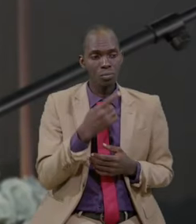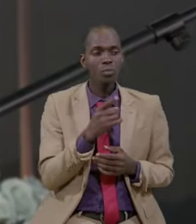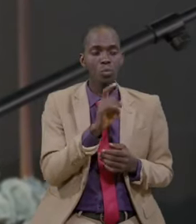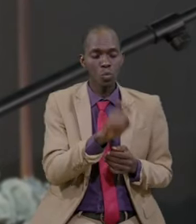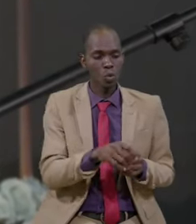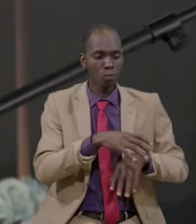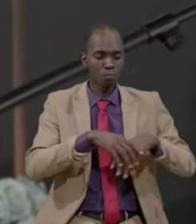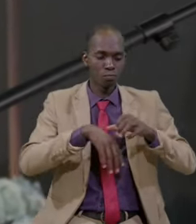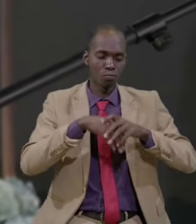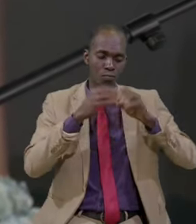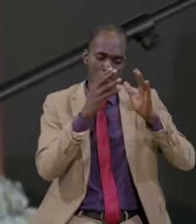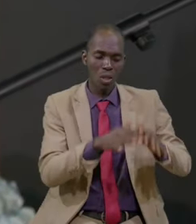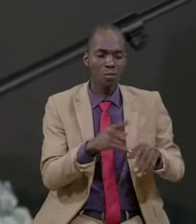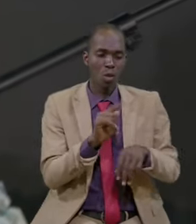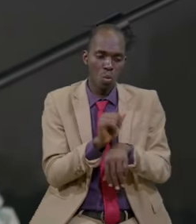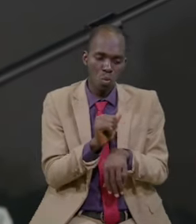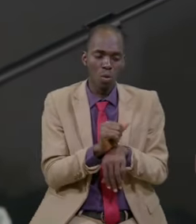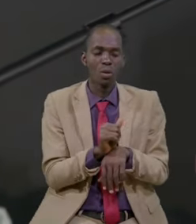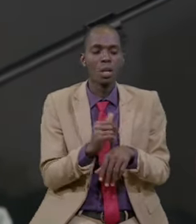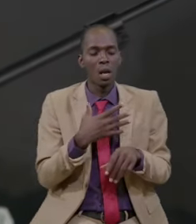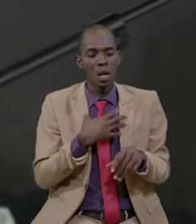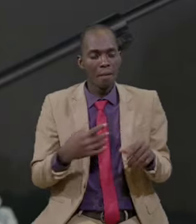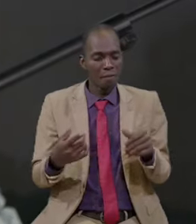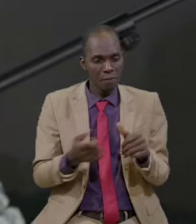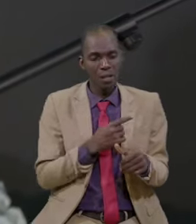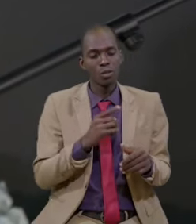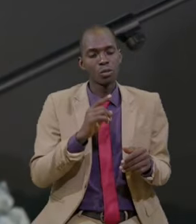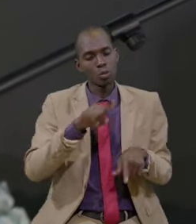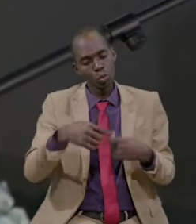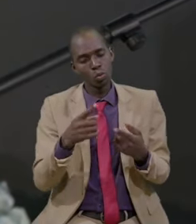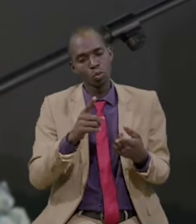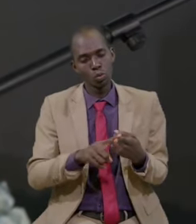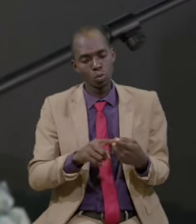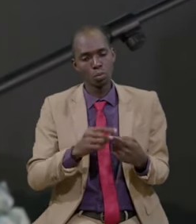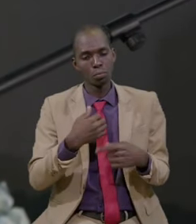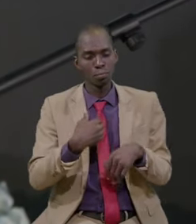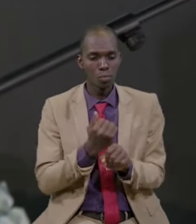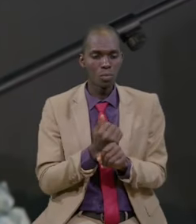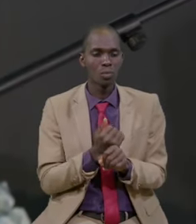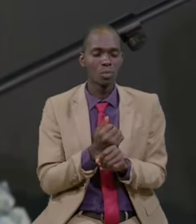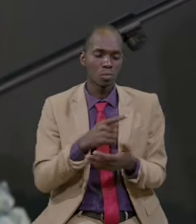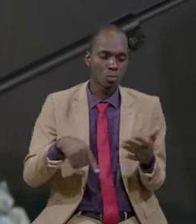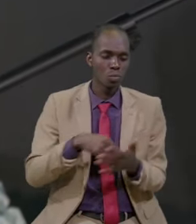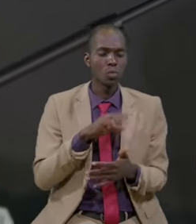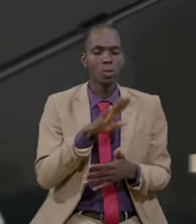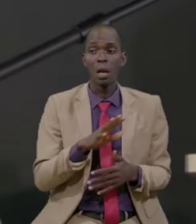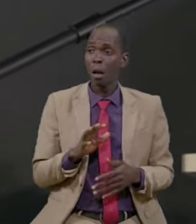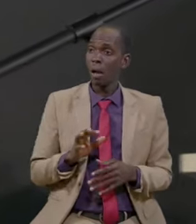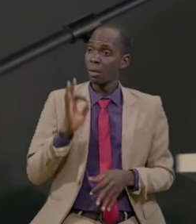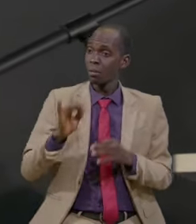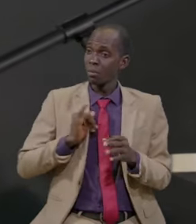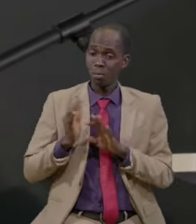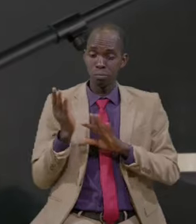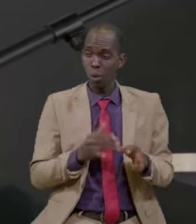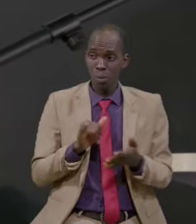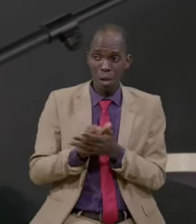le ministère va souffrir. Non, ce n'est pas toi qui fais marcher le ministère. Il